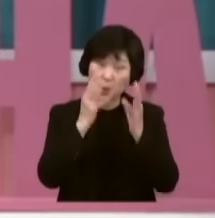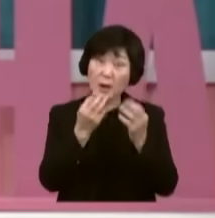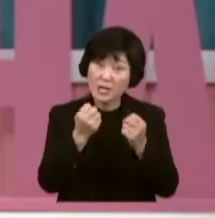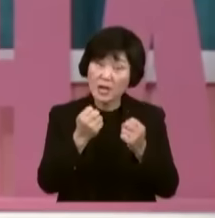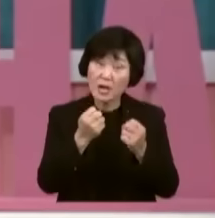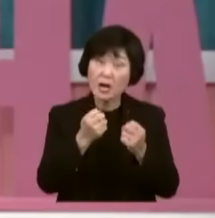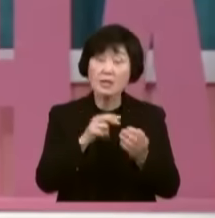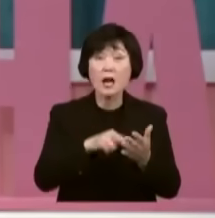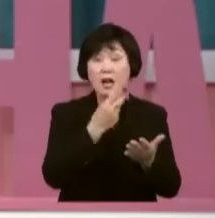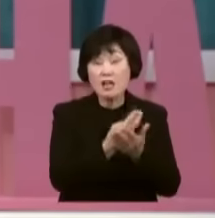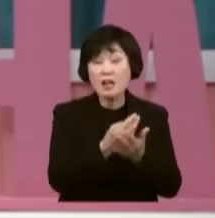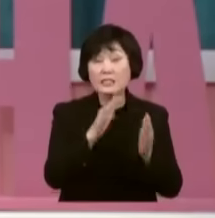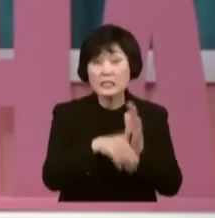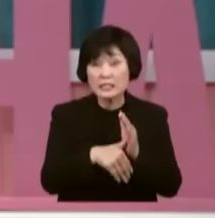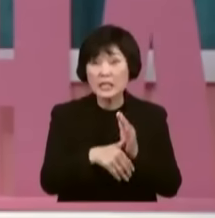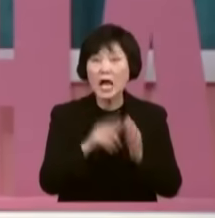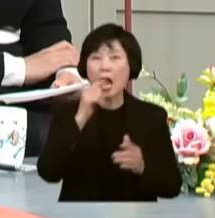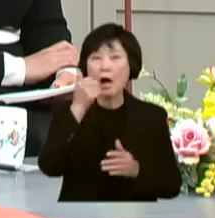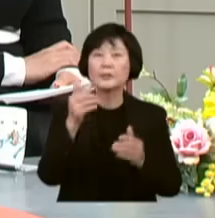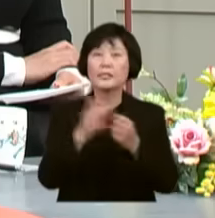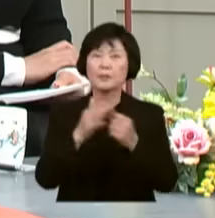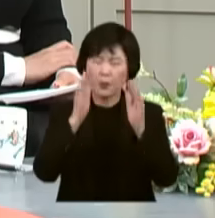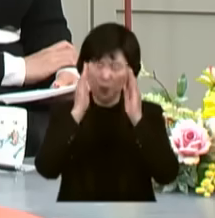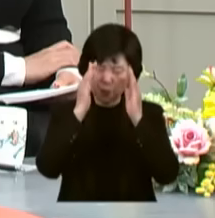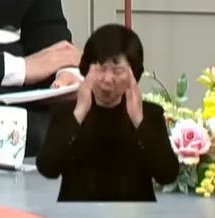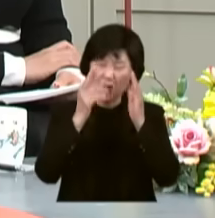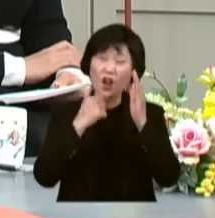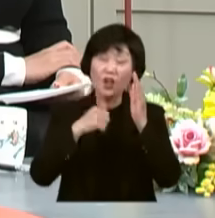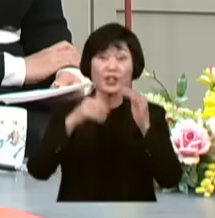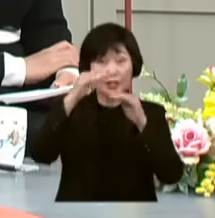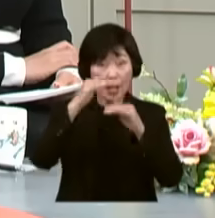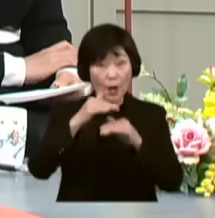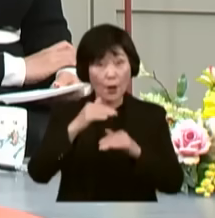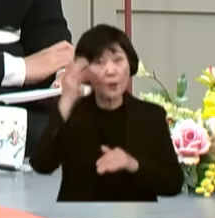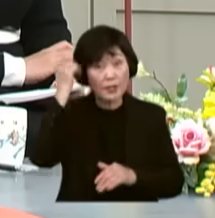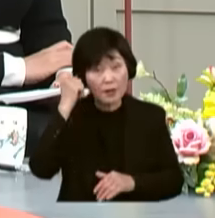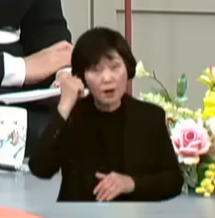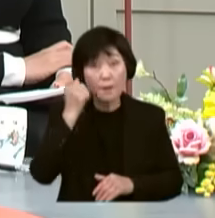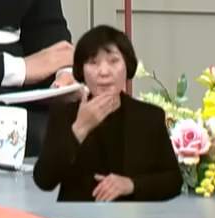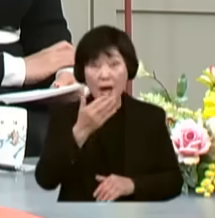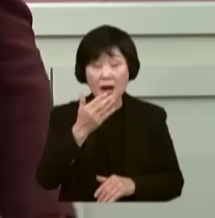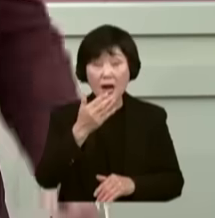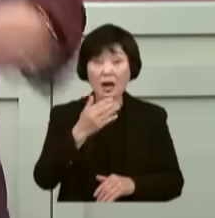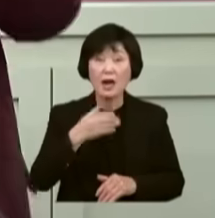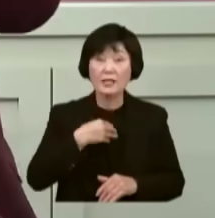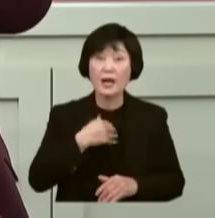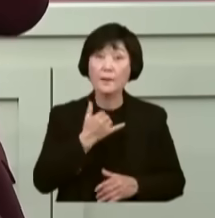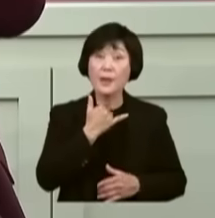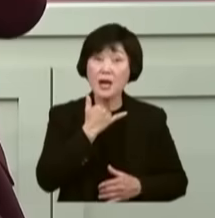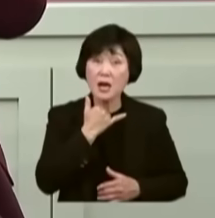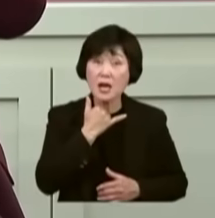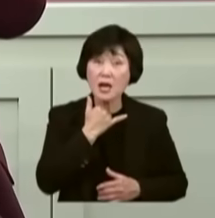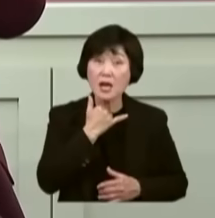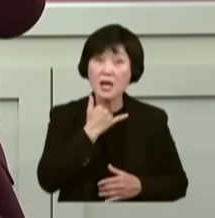의사한테 심근경색이 뭡니까? 라고 딱 공부를 했는데 내가 아침에 2주일 코미디 쇼를 하려고 SBS 방송 가려고